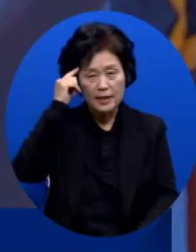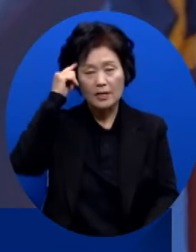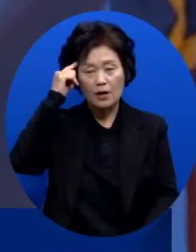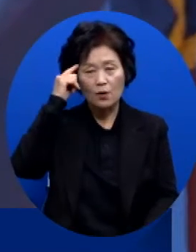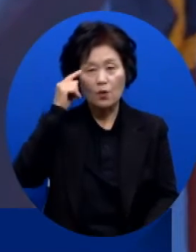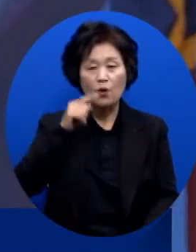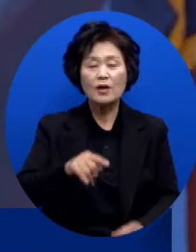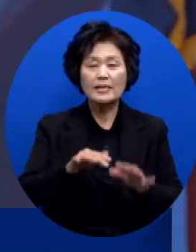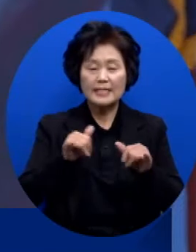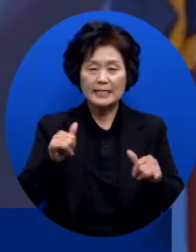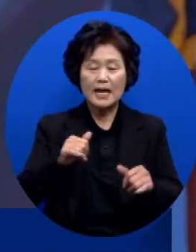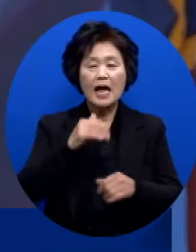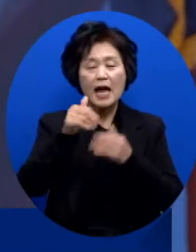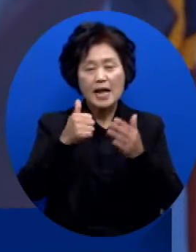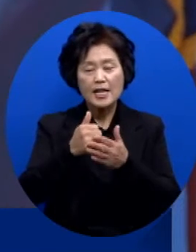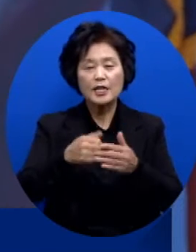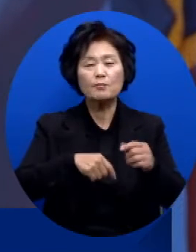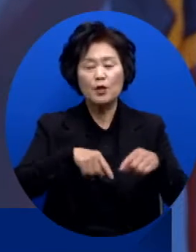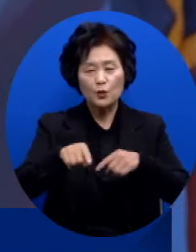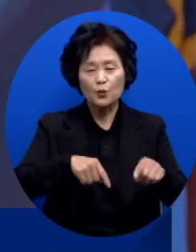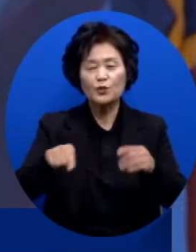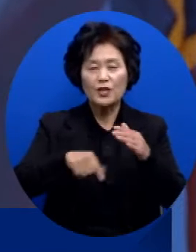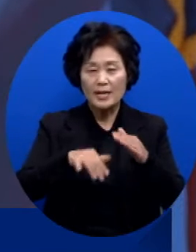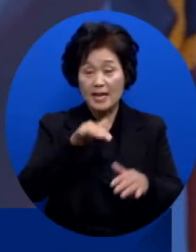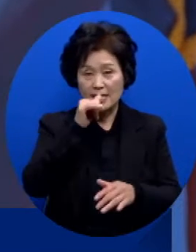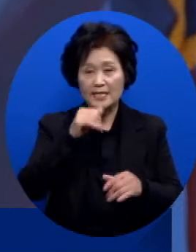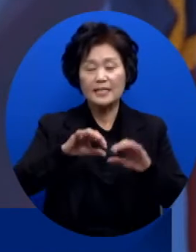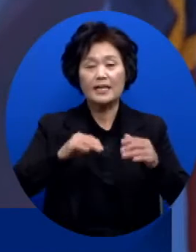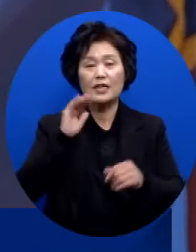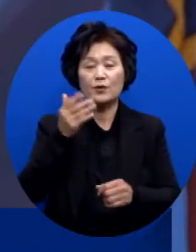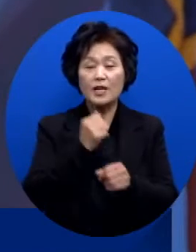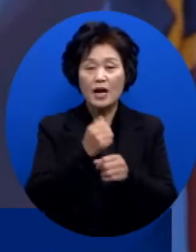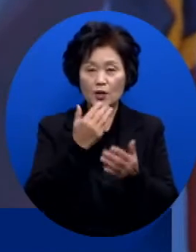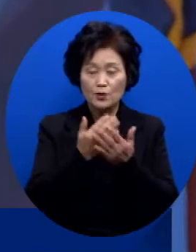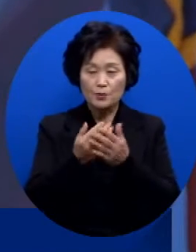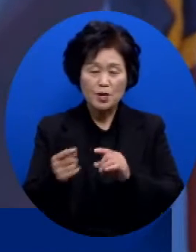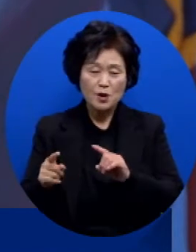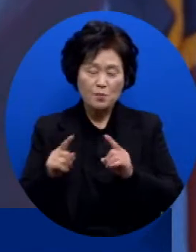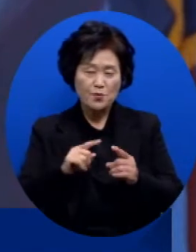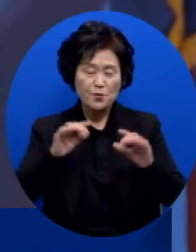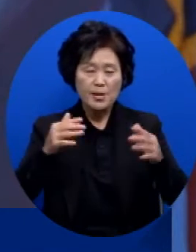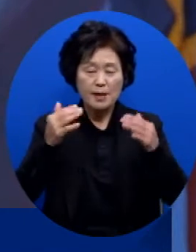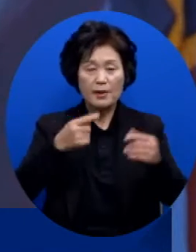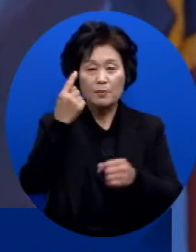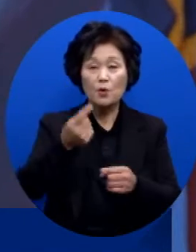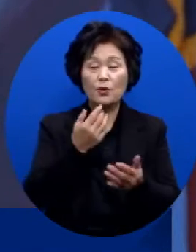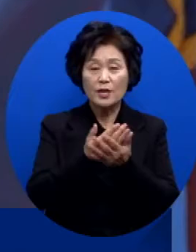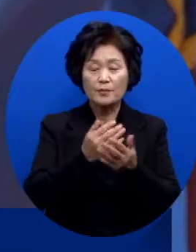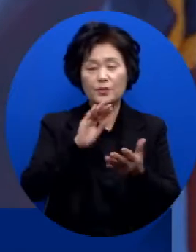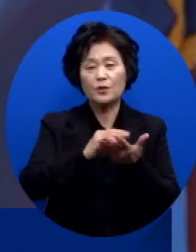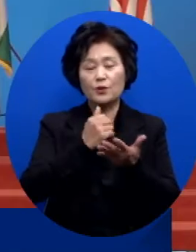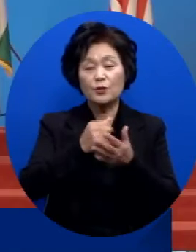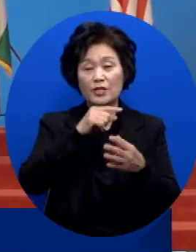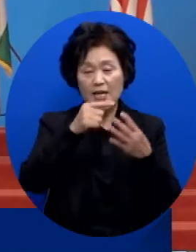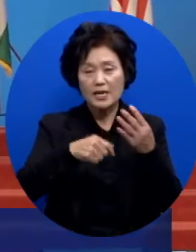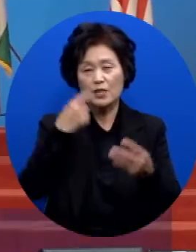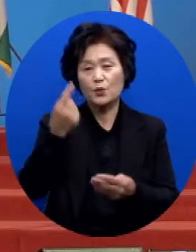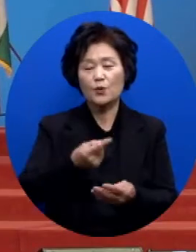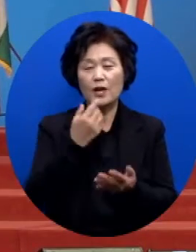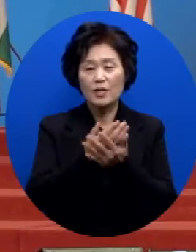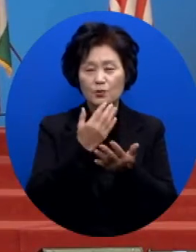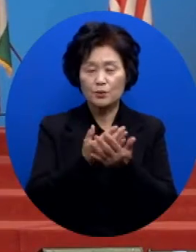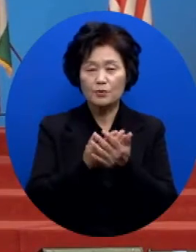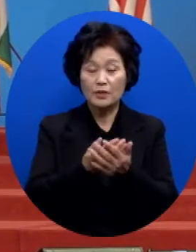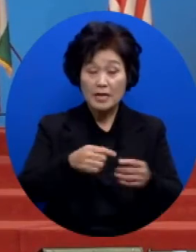이땅 되게 하소서. 다시 미국을 축복하여 주소서. 부흥의 바람이 불게 하소서. 그리스도의 계절이 오게 하소서.